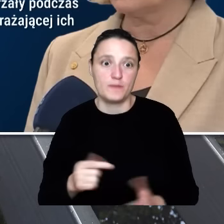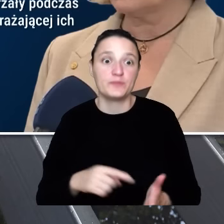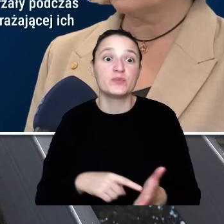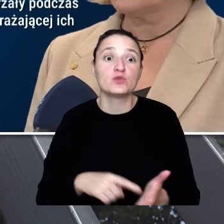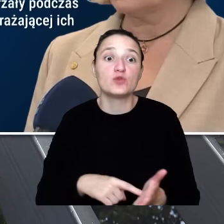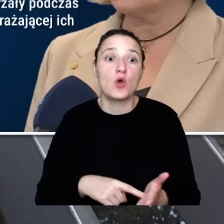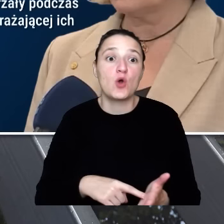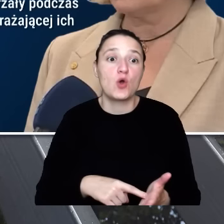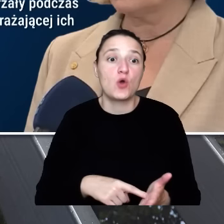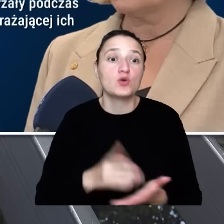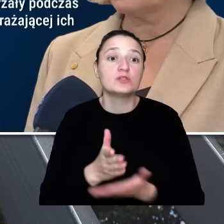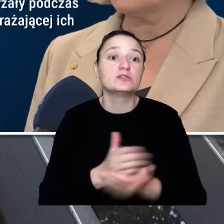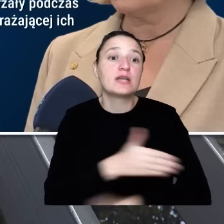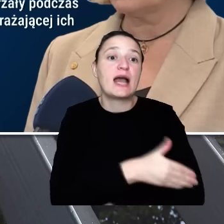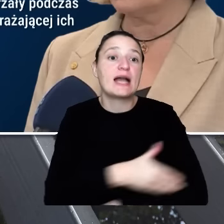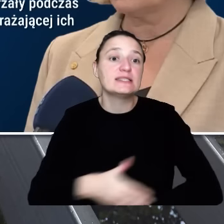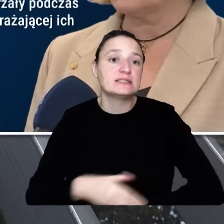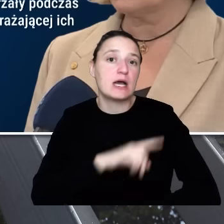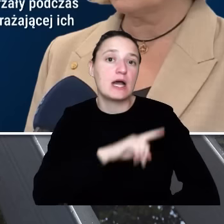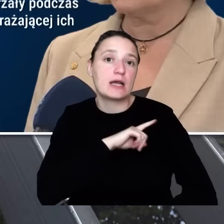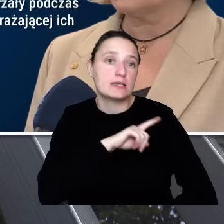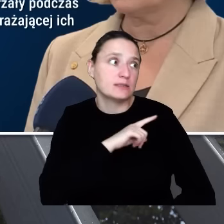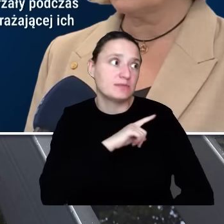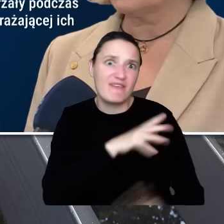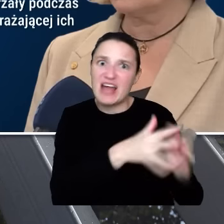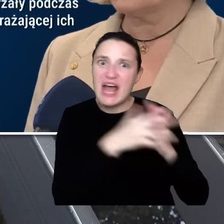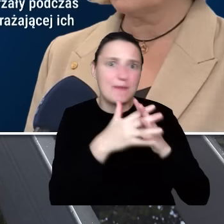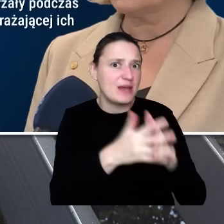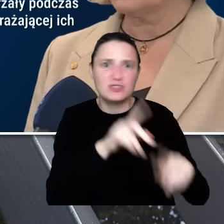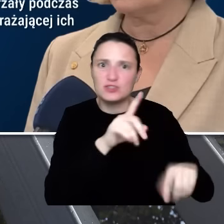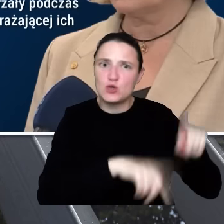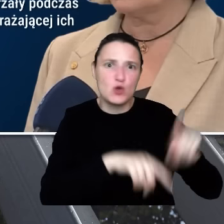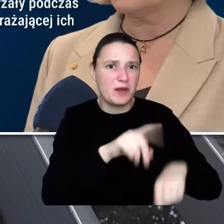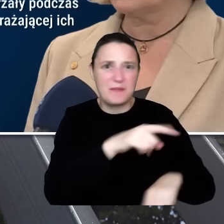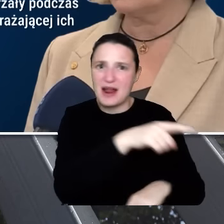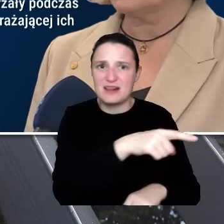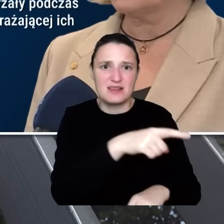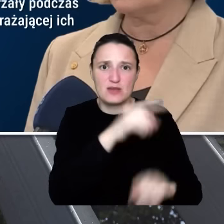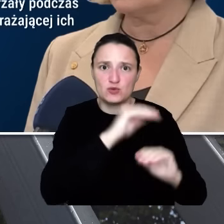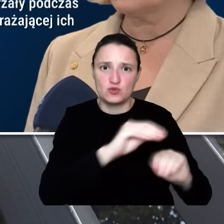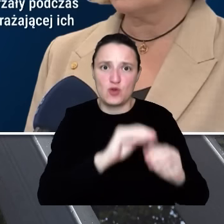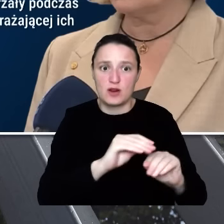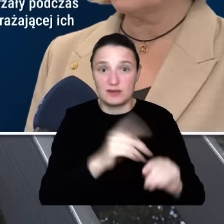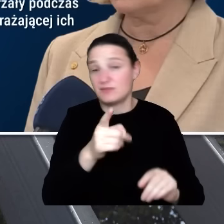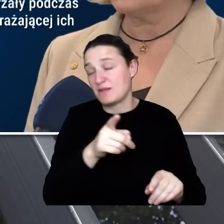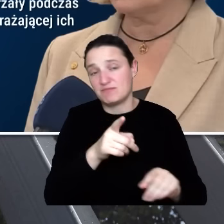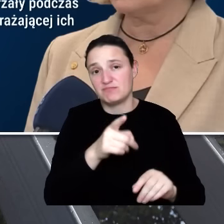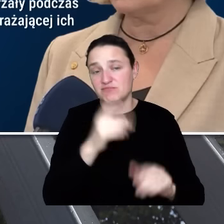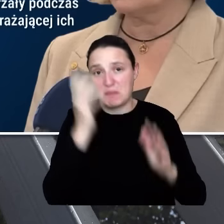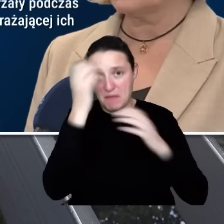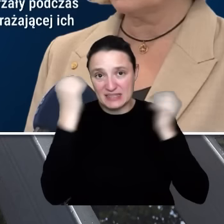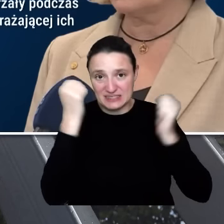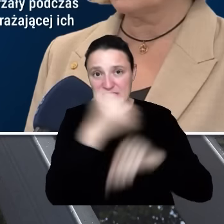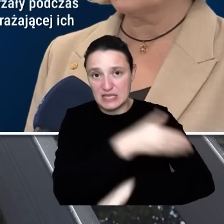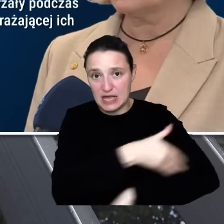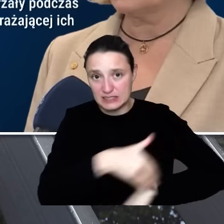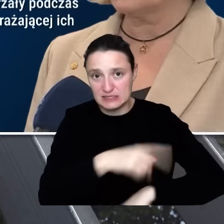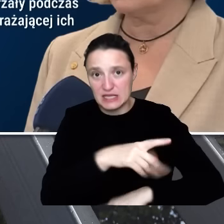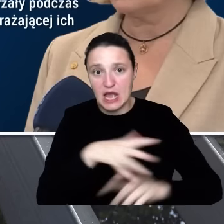Służb Granicznych, na przykład w Ameryce, tam jest granica z Meksykiem. To jest też bardzo ważliwe. I są w Ameryce